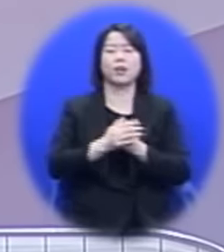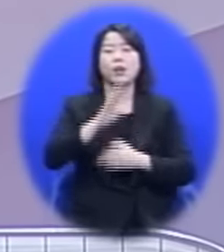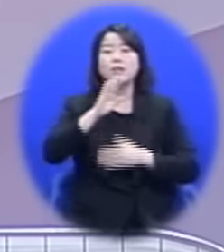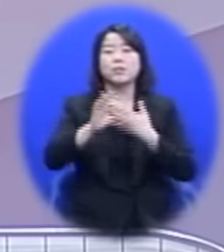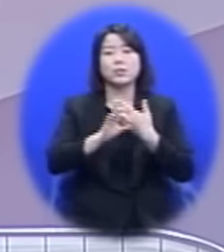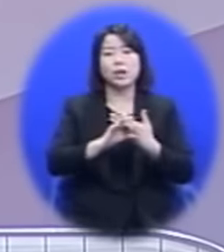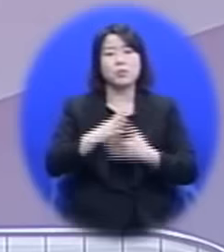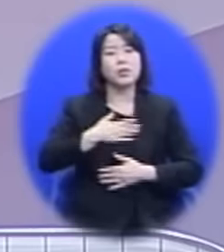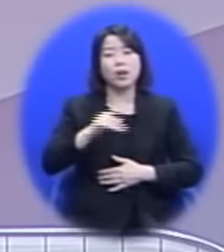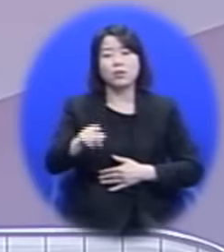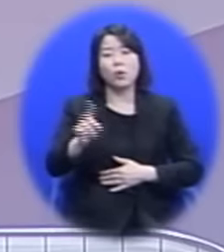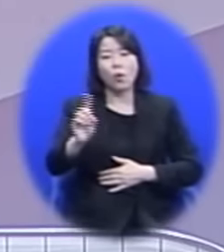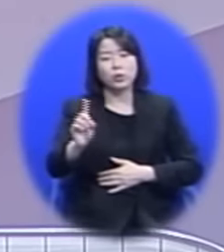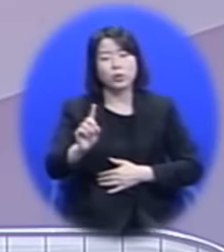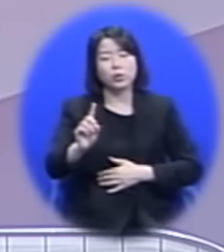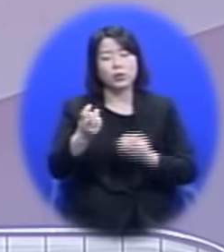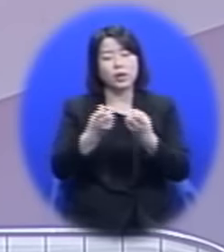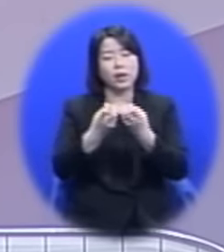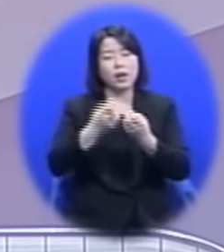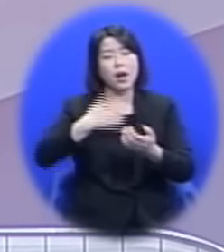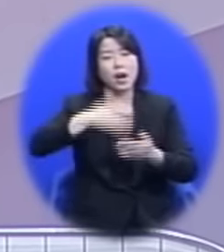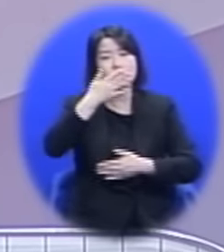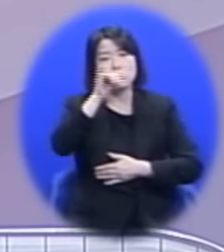내가 그걸 어떻게 알 수 있을까?